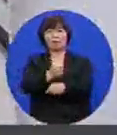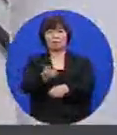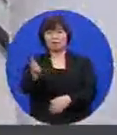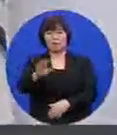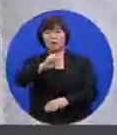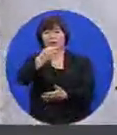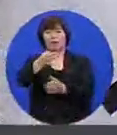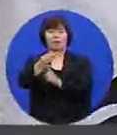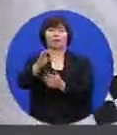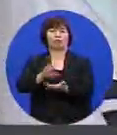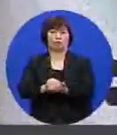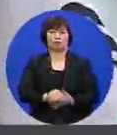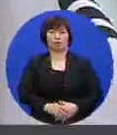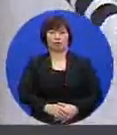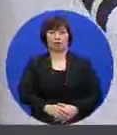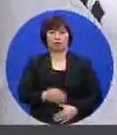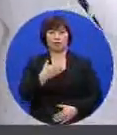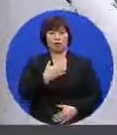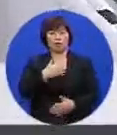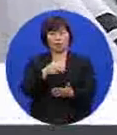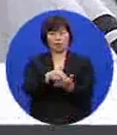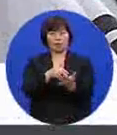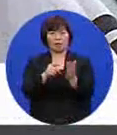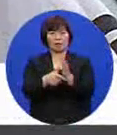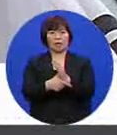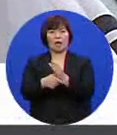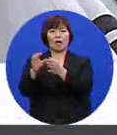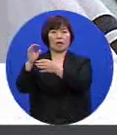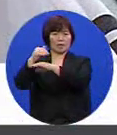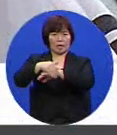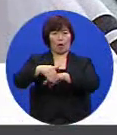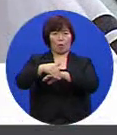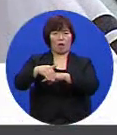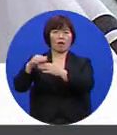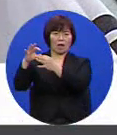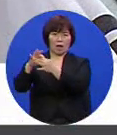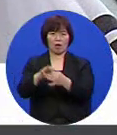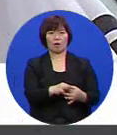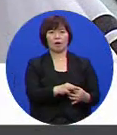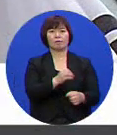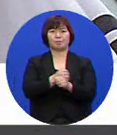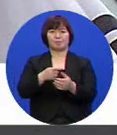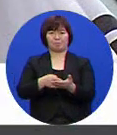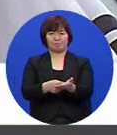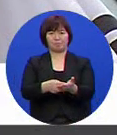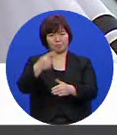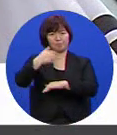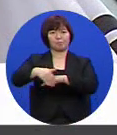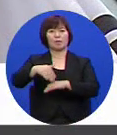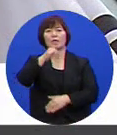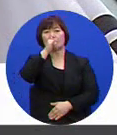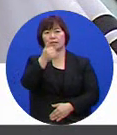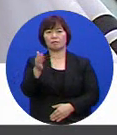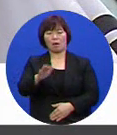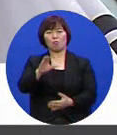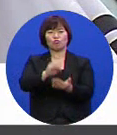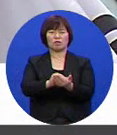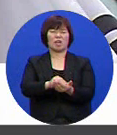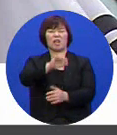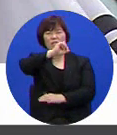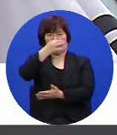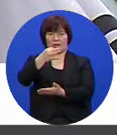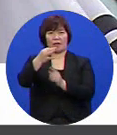문제는 예산입니다. 저희가 그 계획은 지금 하고 계속 이제 연차적으로 추진해 가는데 문제는 이제